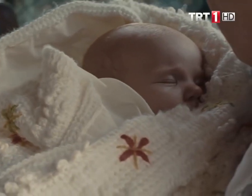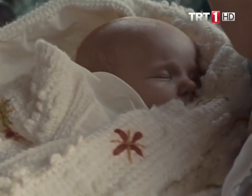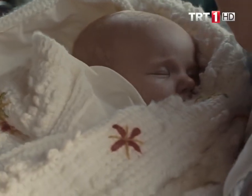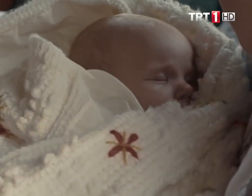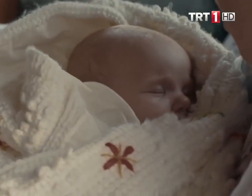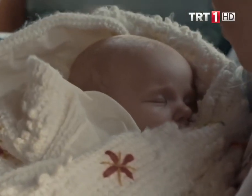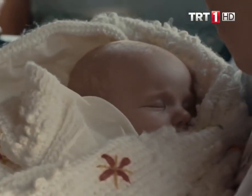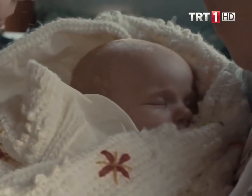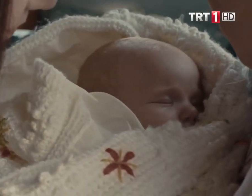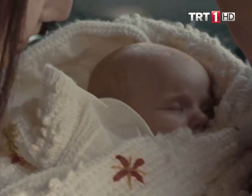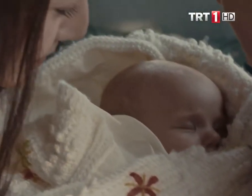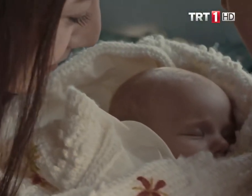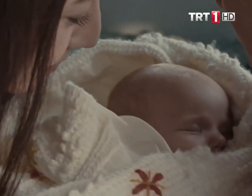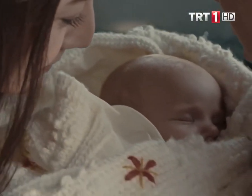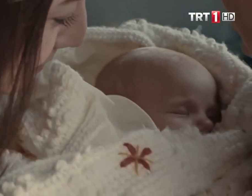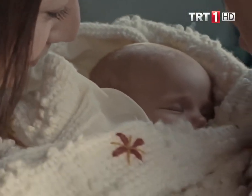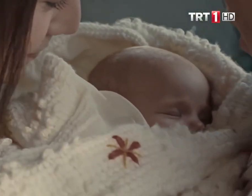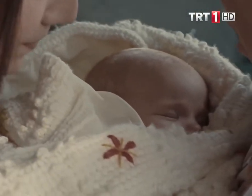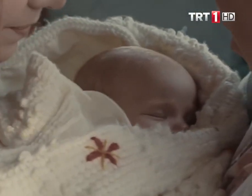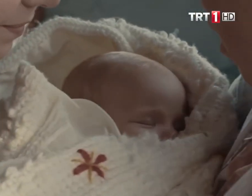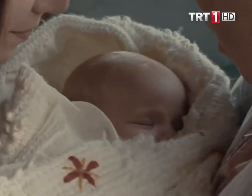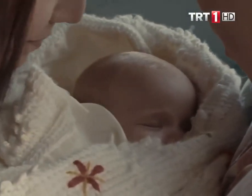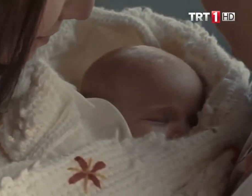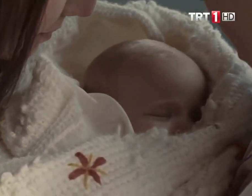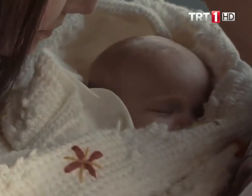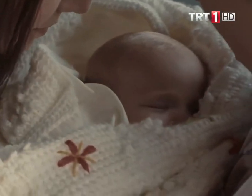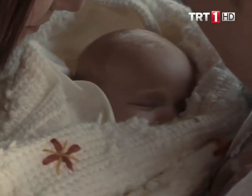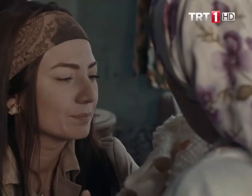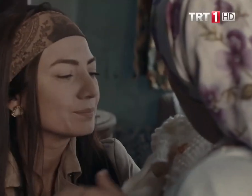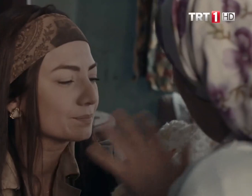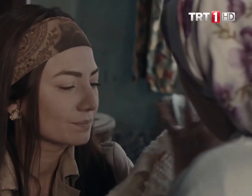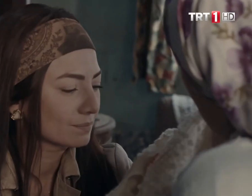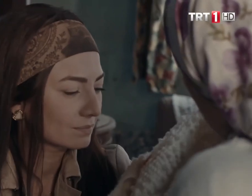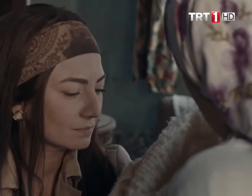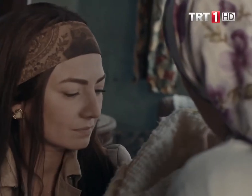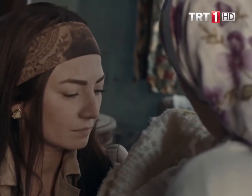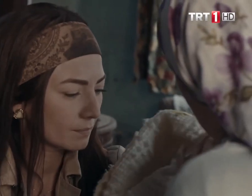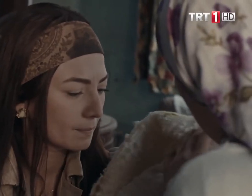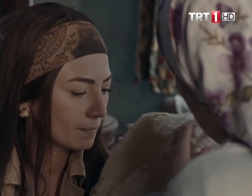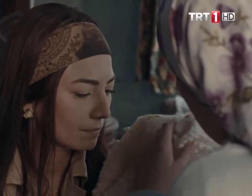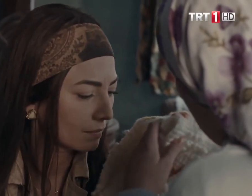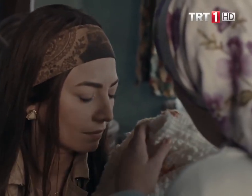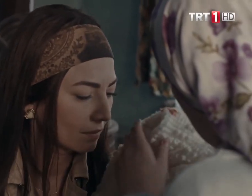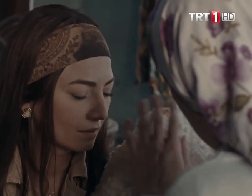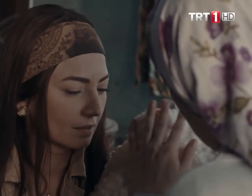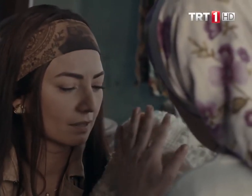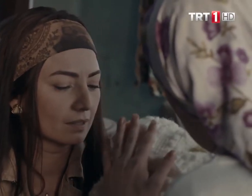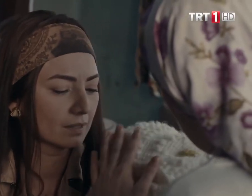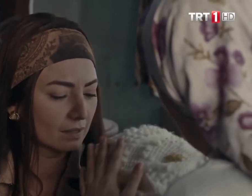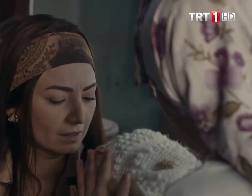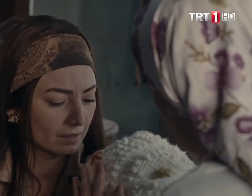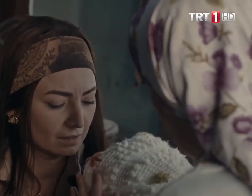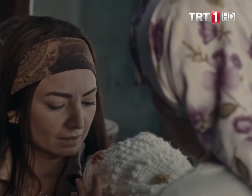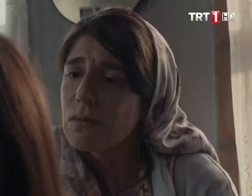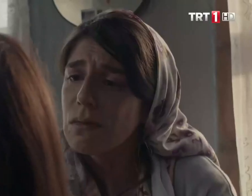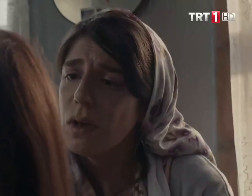Kenan geride ayakta bekliyor. Müzeyyen bebeği yavaşça aldı. Henüz birkaç aylık olsa gerek, uyuyor. Müzeyyen ilgili, şefkatli,